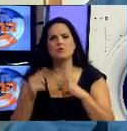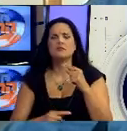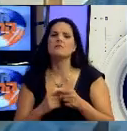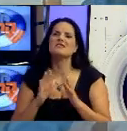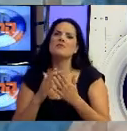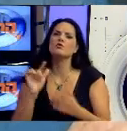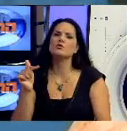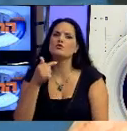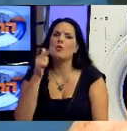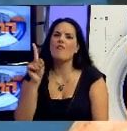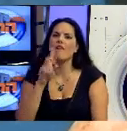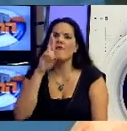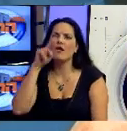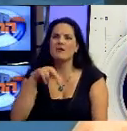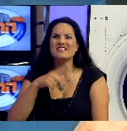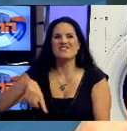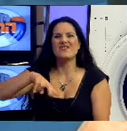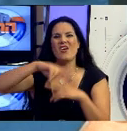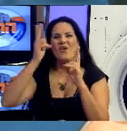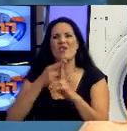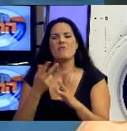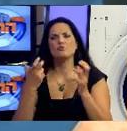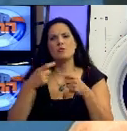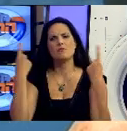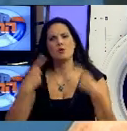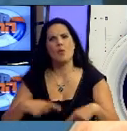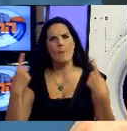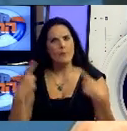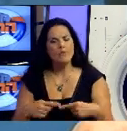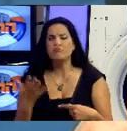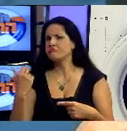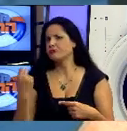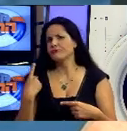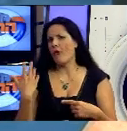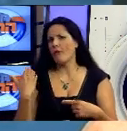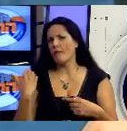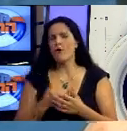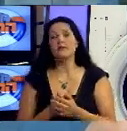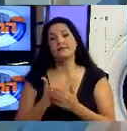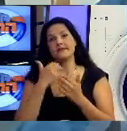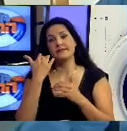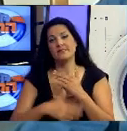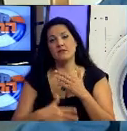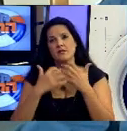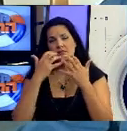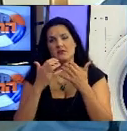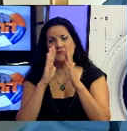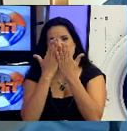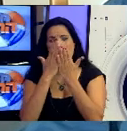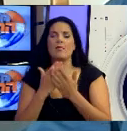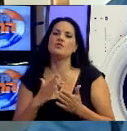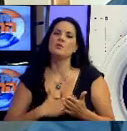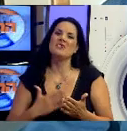של ז'ול ורן, סביב העולם ב-80 יום. לפני כשבוע סיימתי ספר שהרי אני מבקש